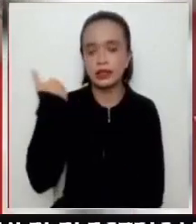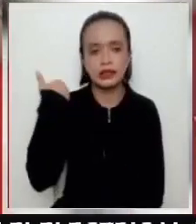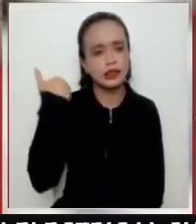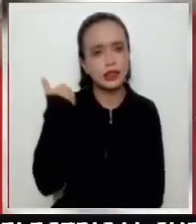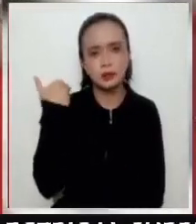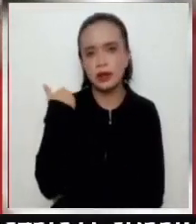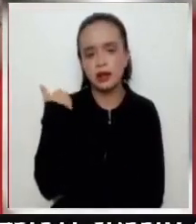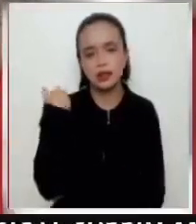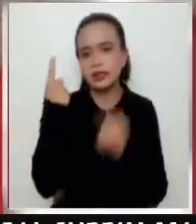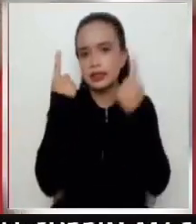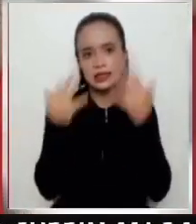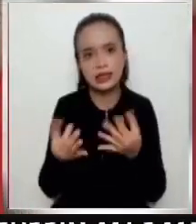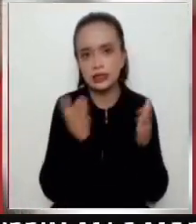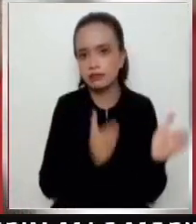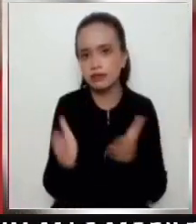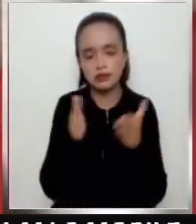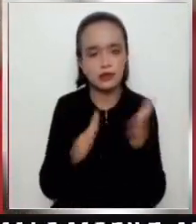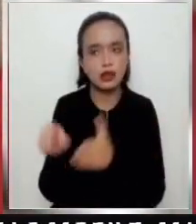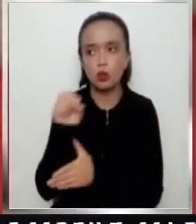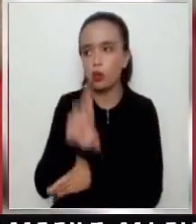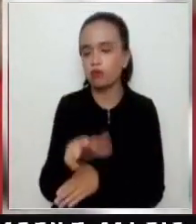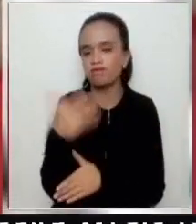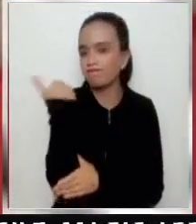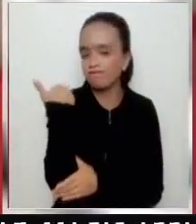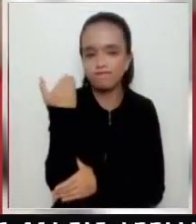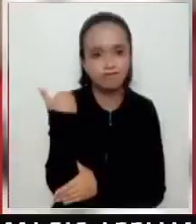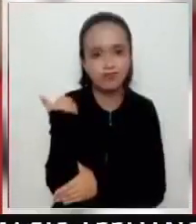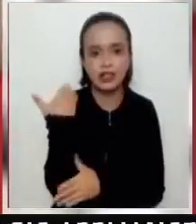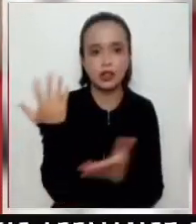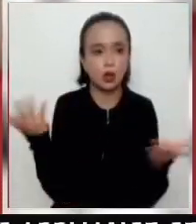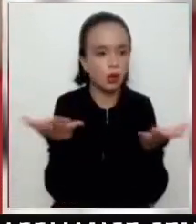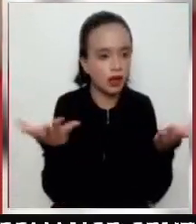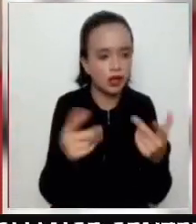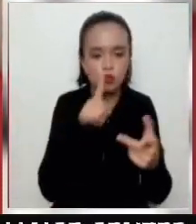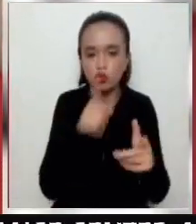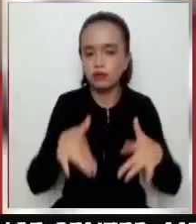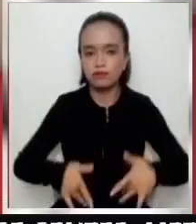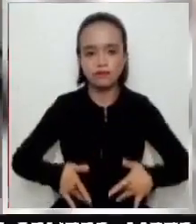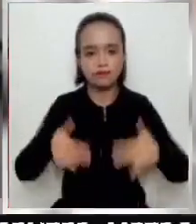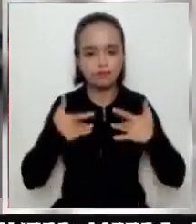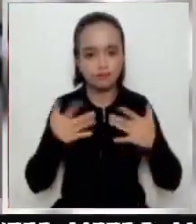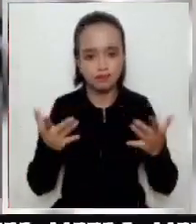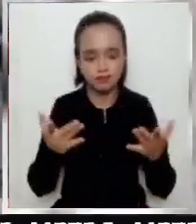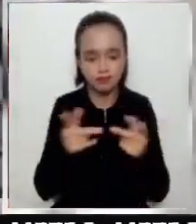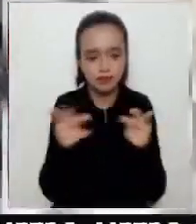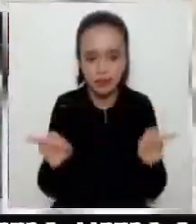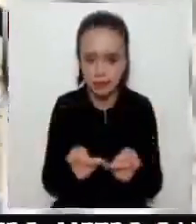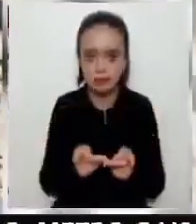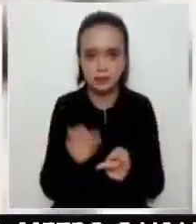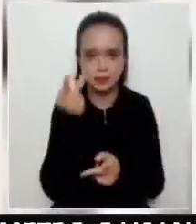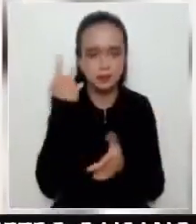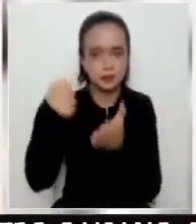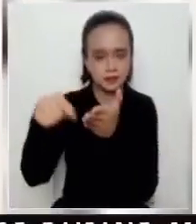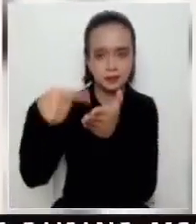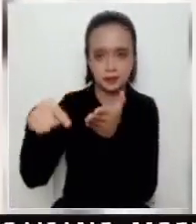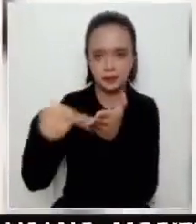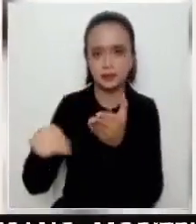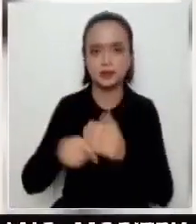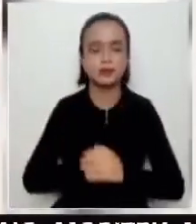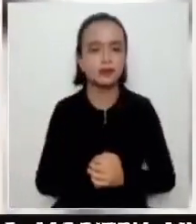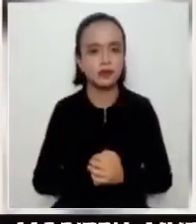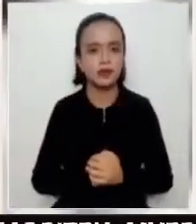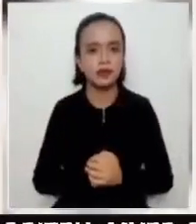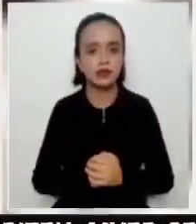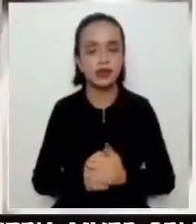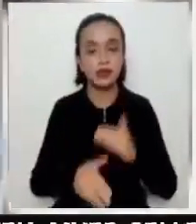desididong plano, wala pang fixed place, and we will give them shelter. Ang Composite Philippine Rescue